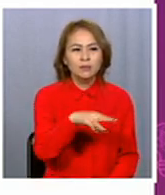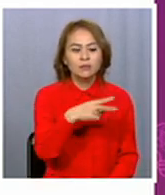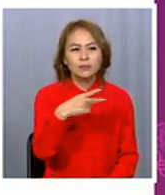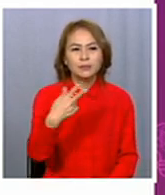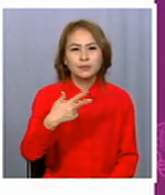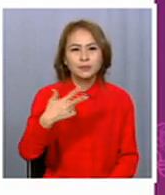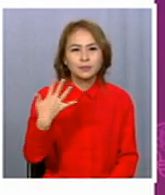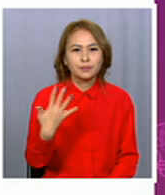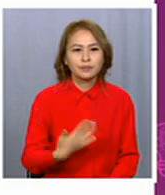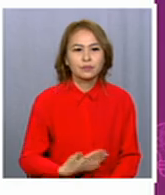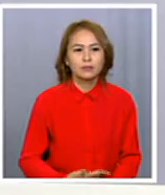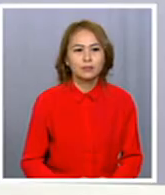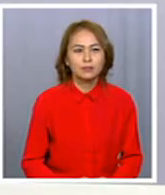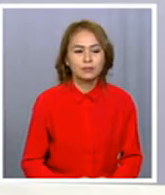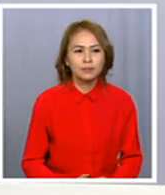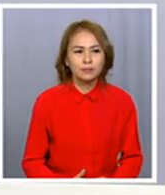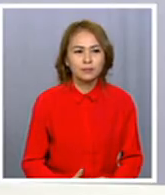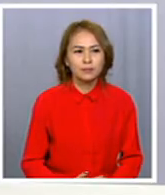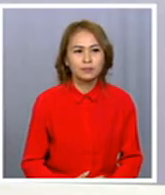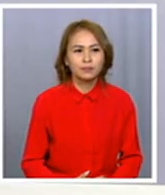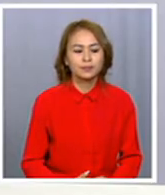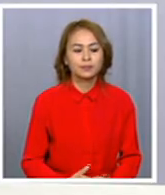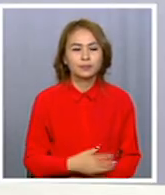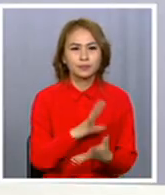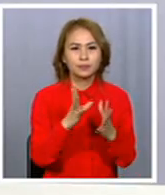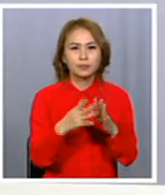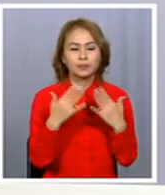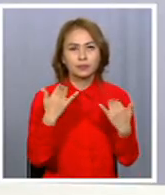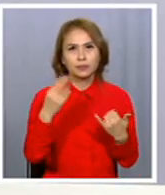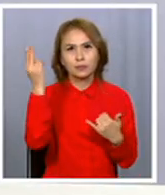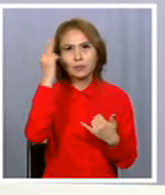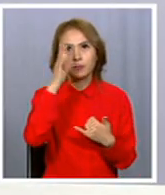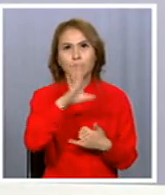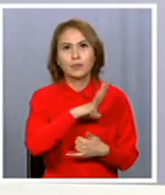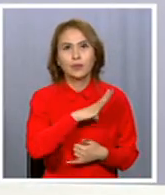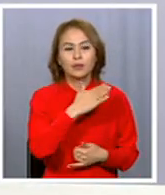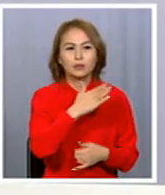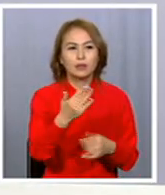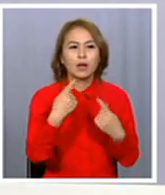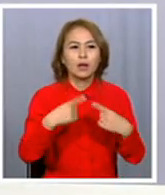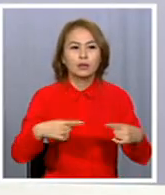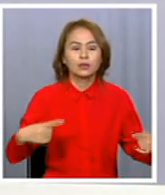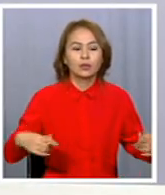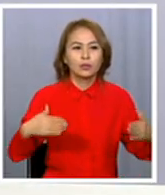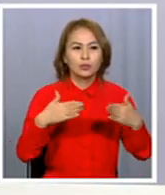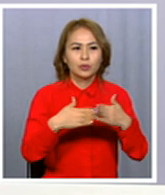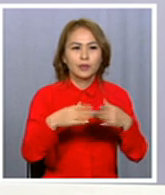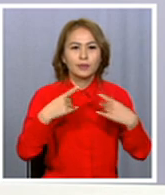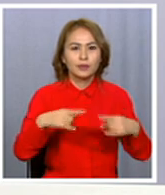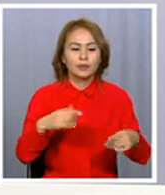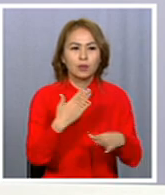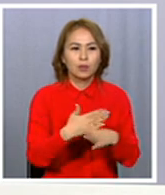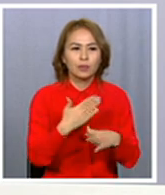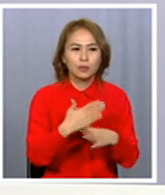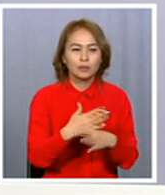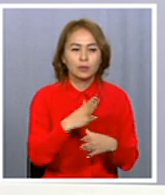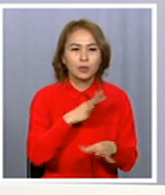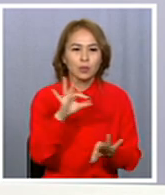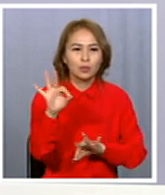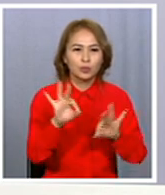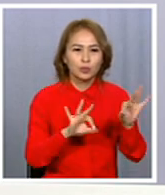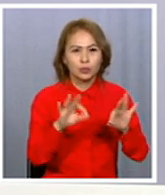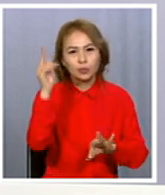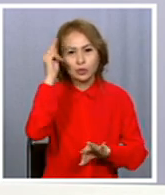35 градусқа тең. Осымен балалар, бүгінгі сабақта біз әртүрлі бұрыштарды транспортердің көмегімен өлшеуді